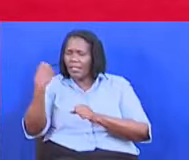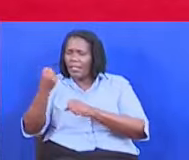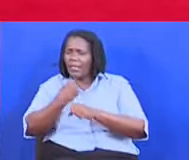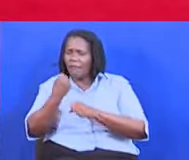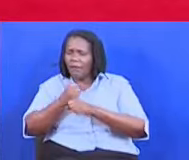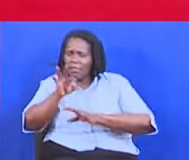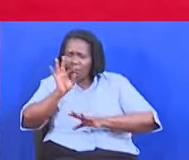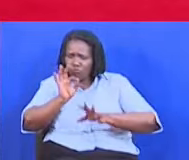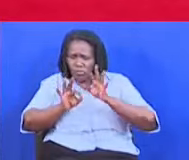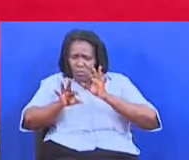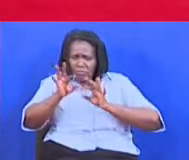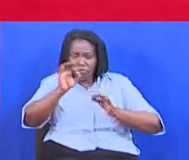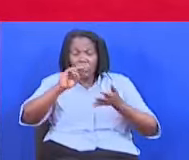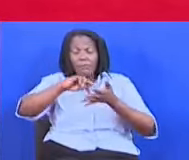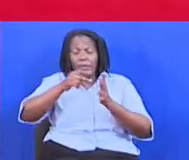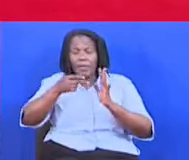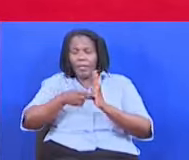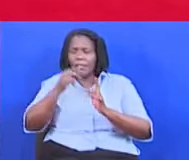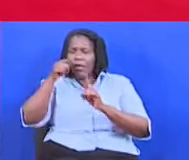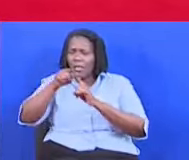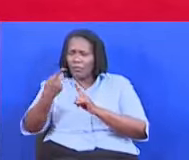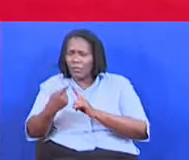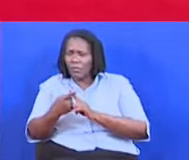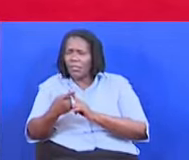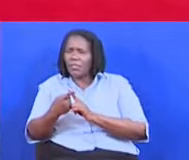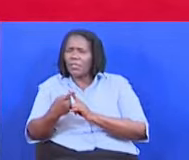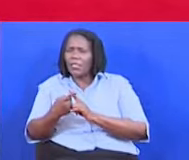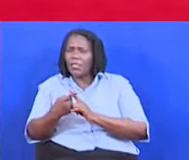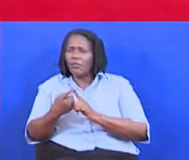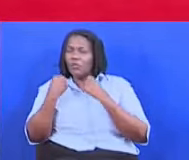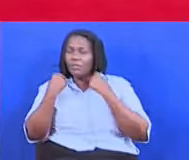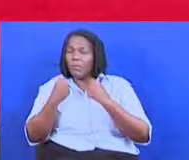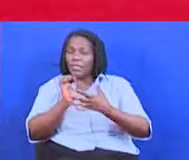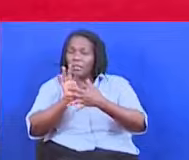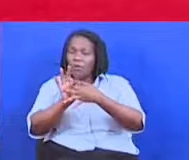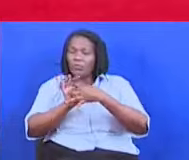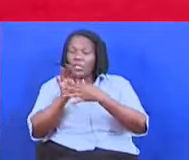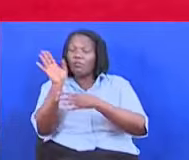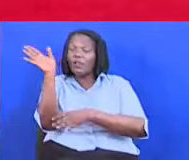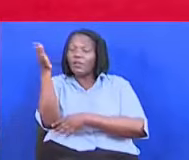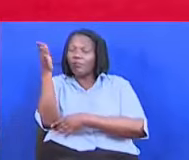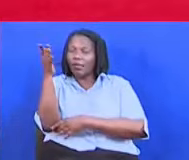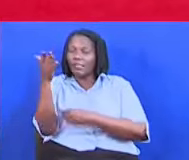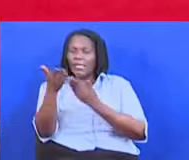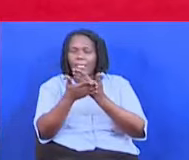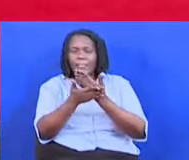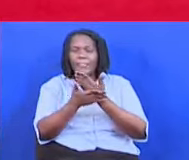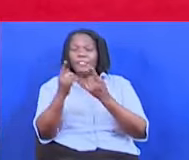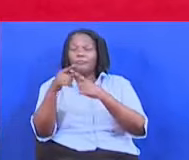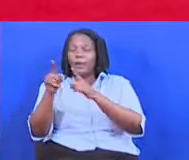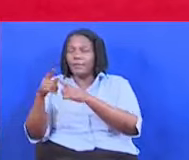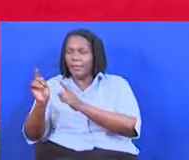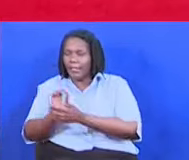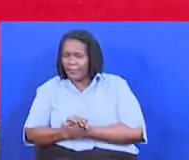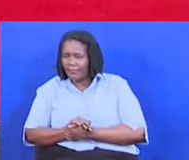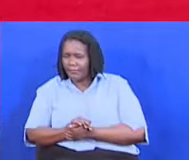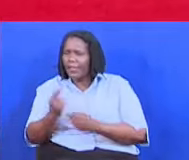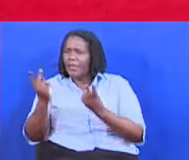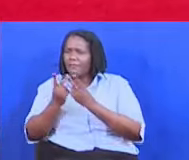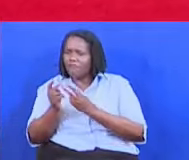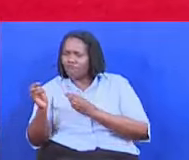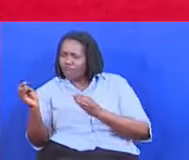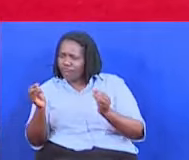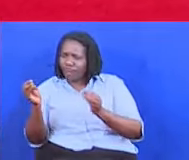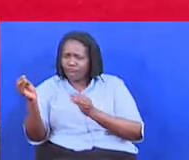kwa ajili ya kuimarisha na kudumisha uhusiano wa kidiplomasia na nchi nyingine, na kuzishawishi